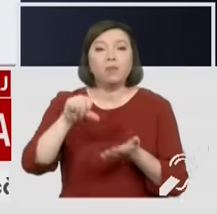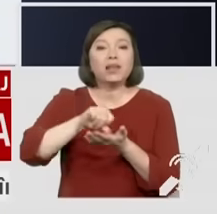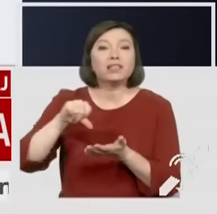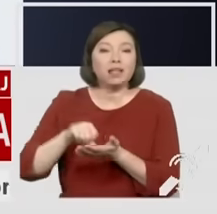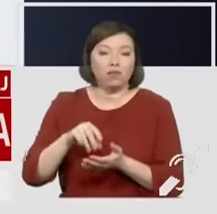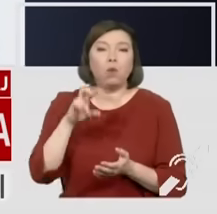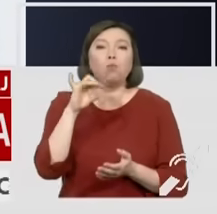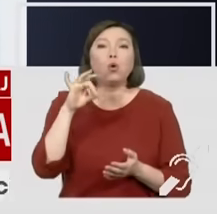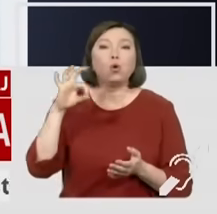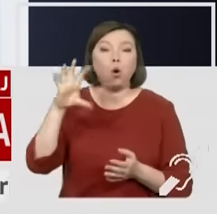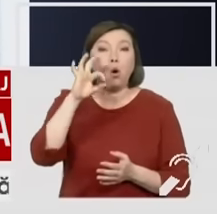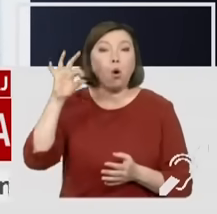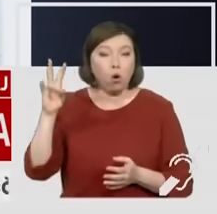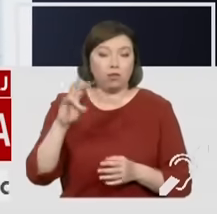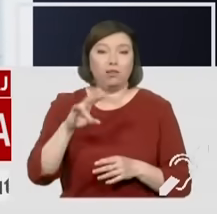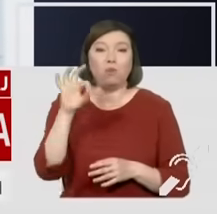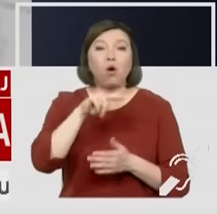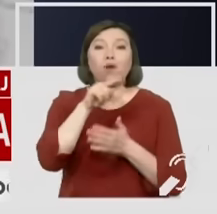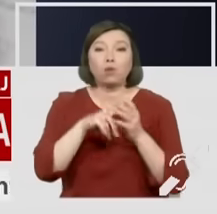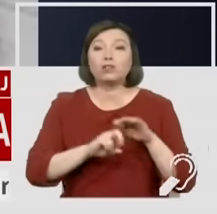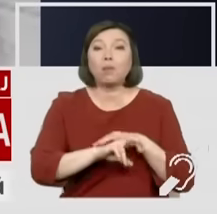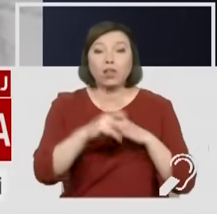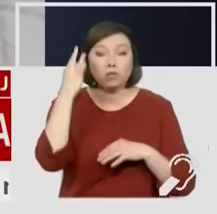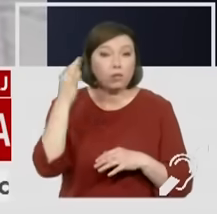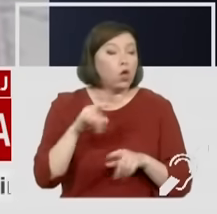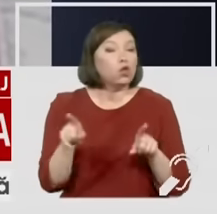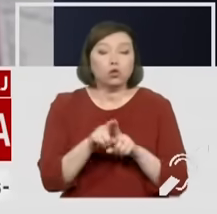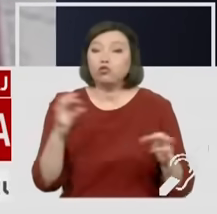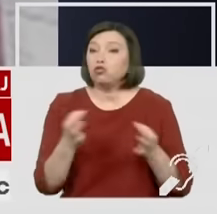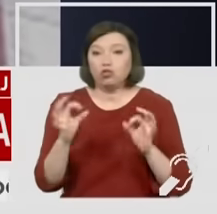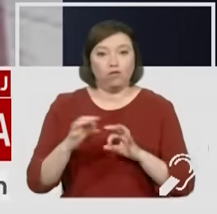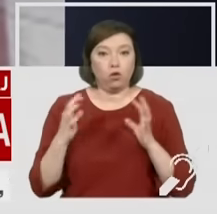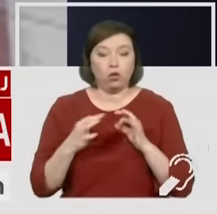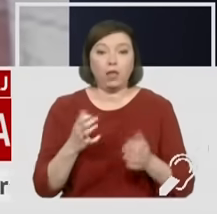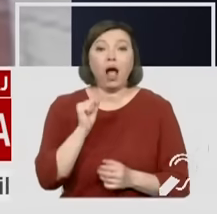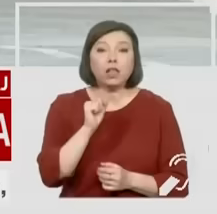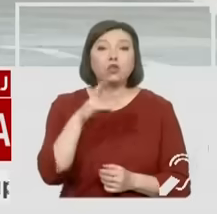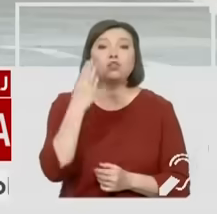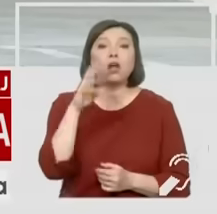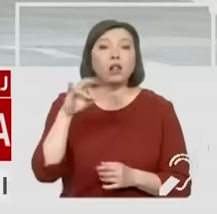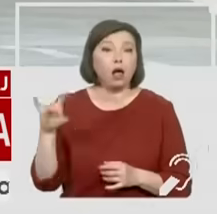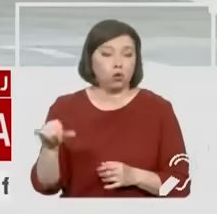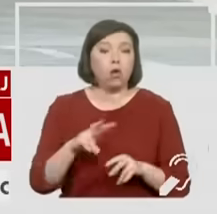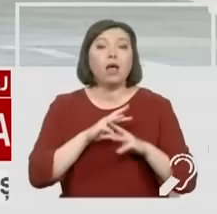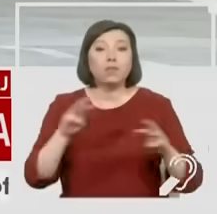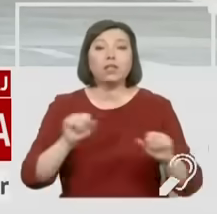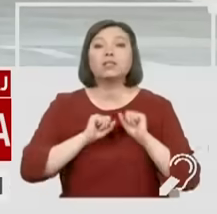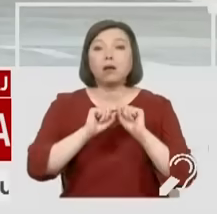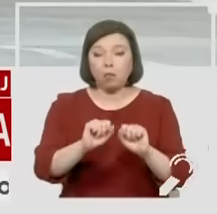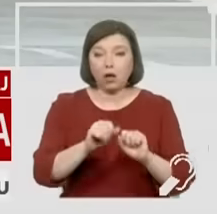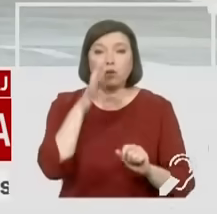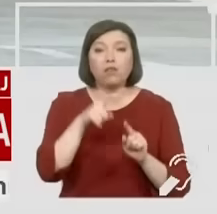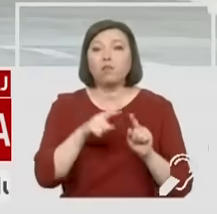Reprezentanții biroului ONU pentru refugiați din Republica Moldova nu au venit cu un comentariu. Anatol Șalaru, ministrul apărării de la Chișinău în